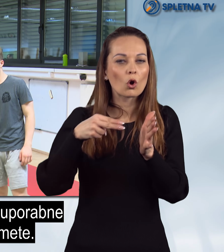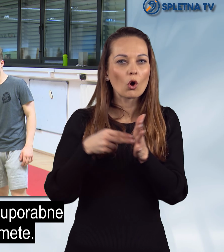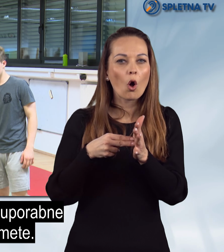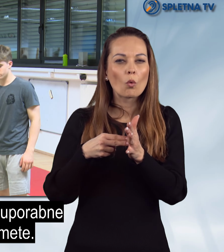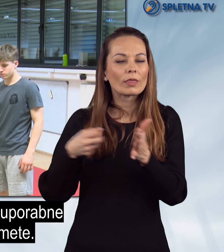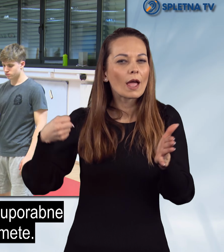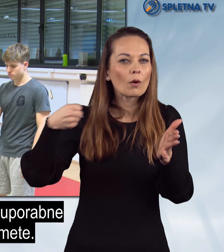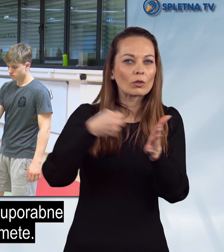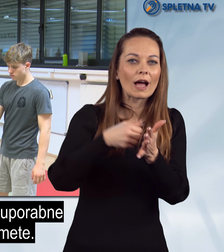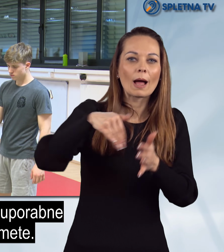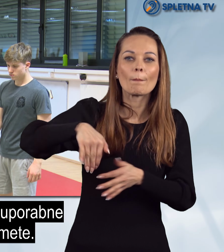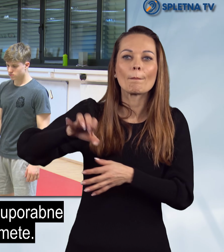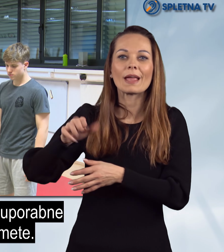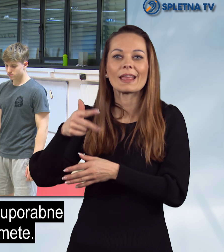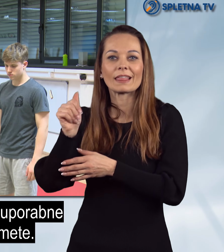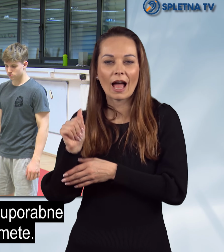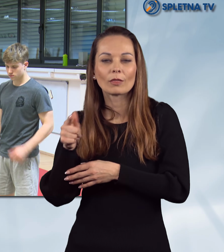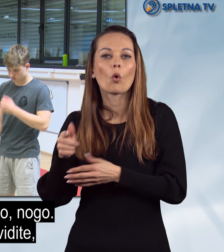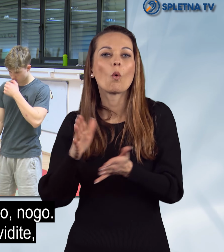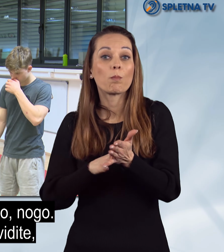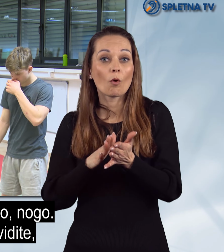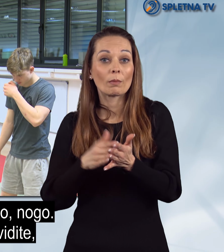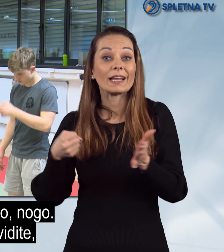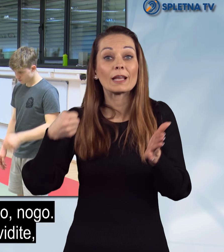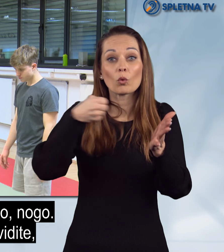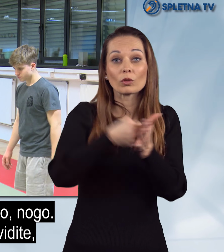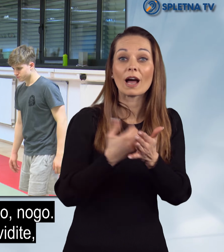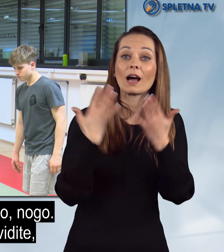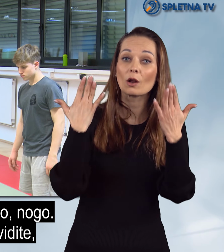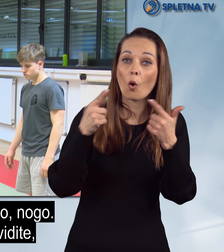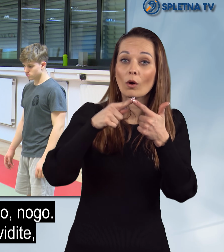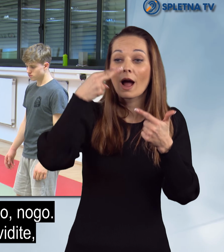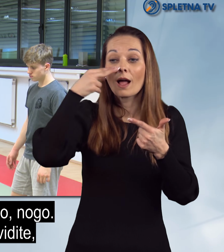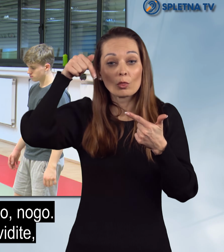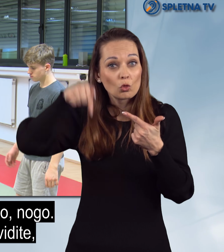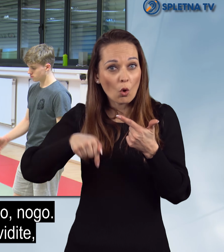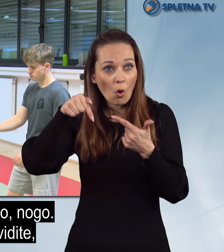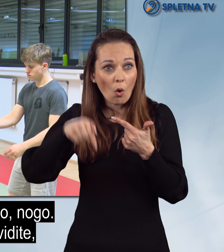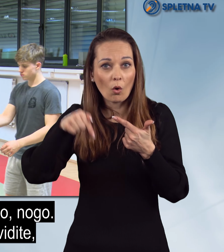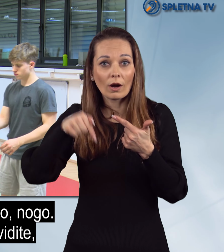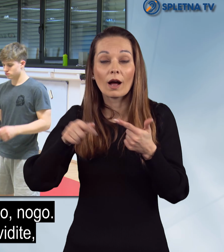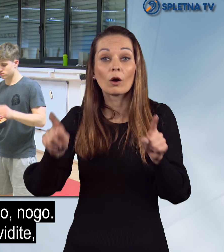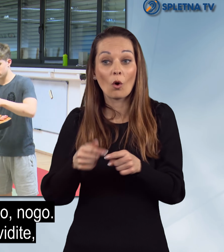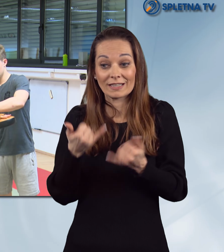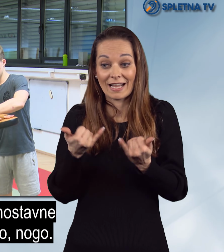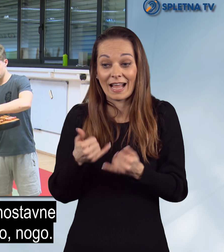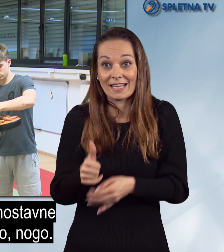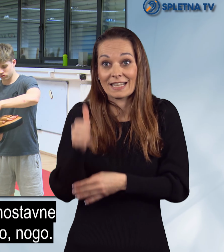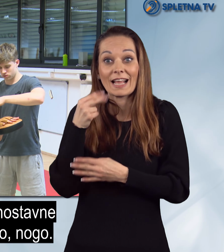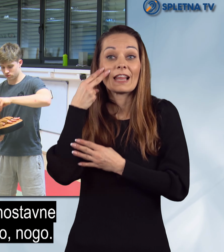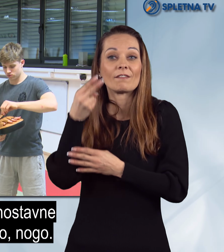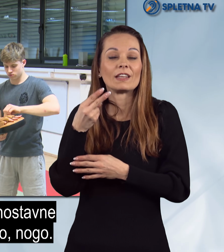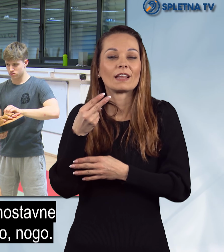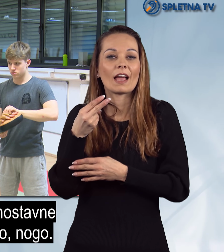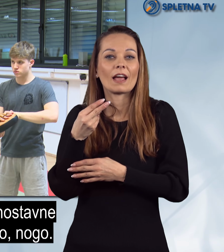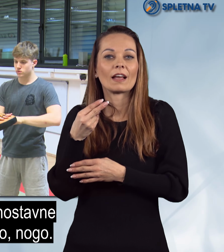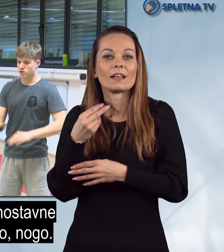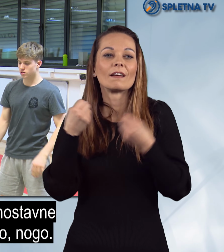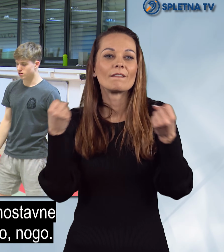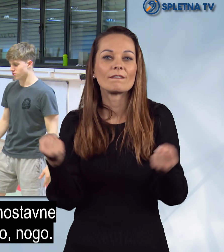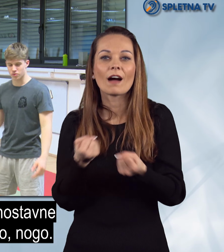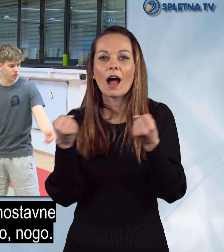strokovne udarce mete, se pravi, udarci z roko, z nogo, od zadaj vidite, vadimo